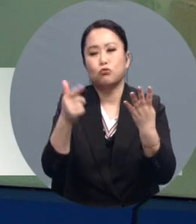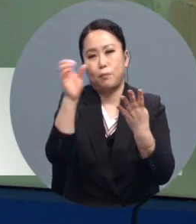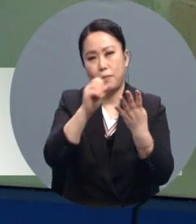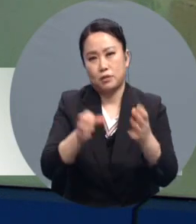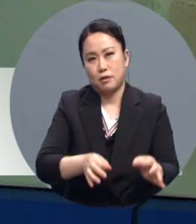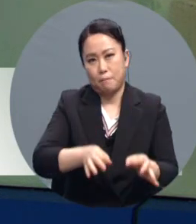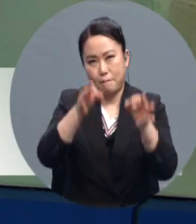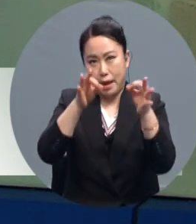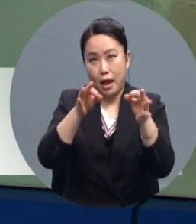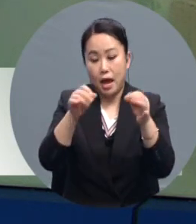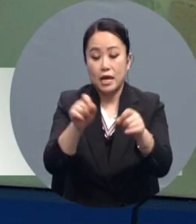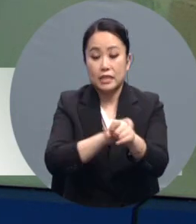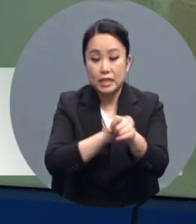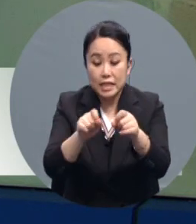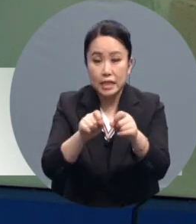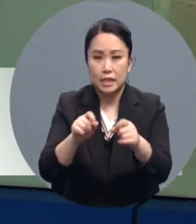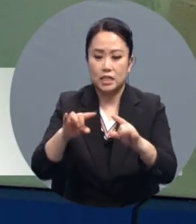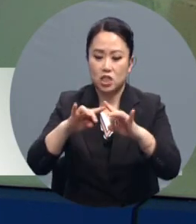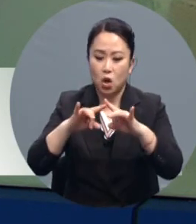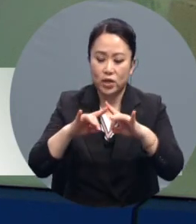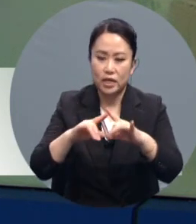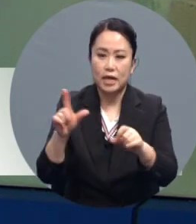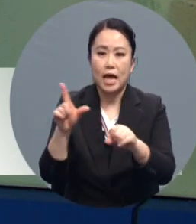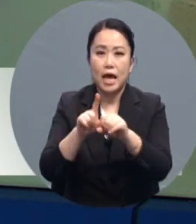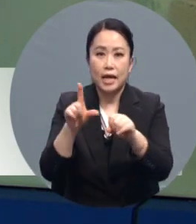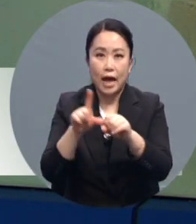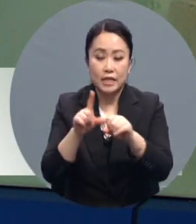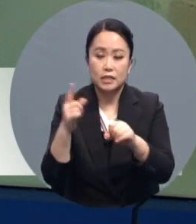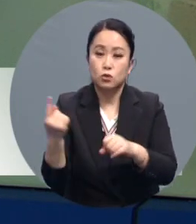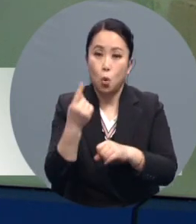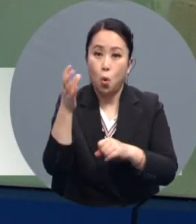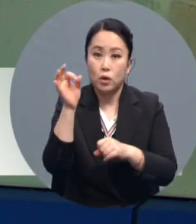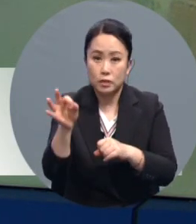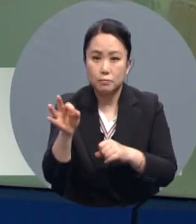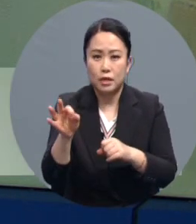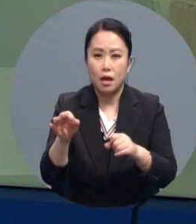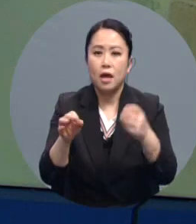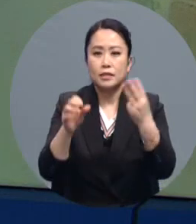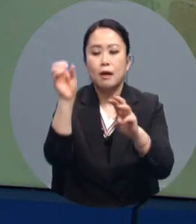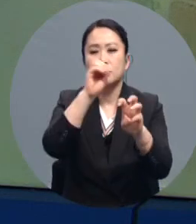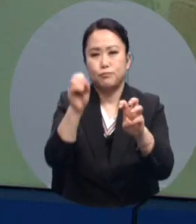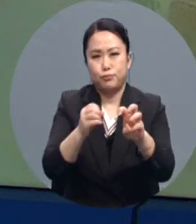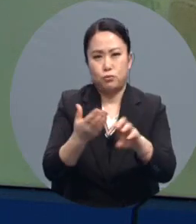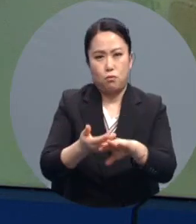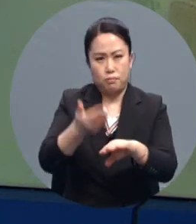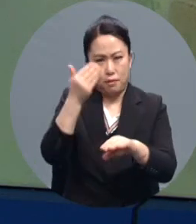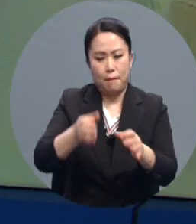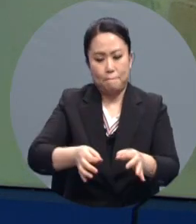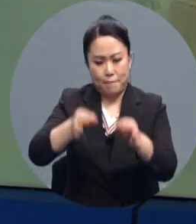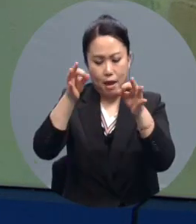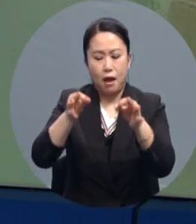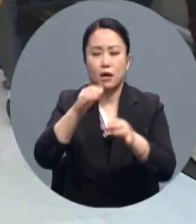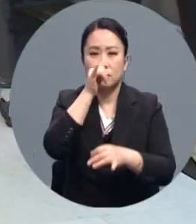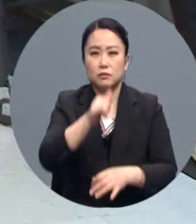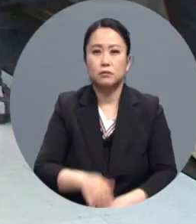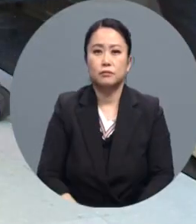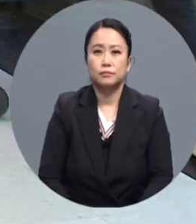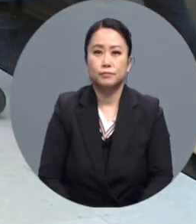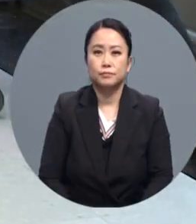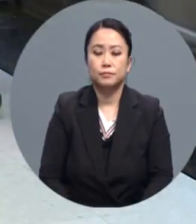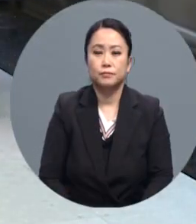등이 30% 전후로 치솟으며 전체적인 상승을 주도했습니다. 김윤아 기자가 보도합니다.